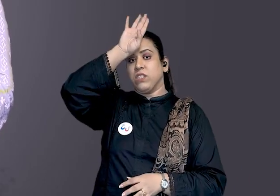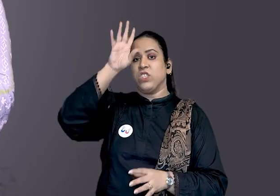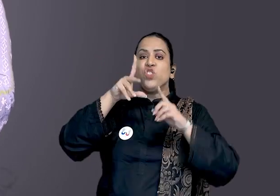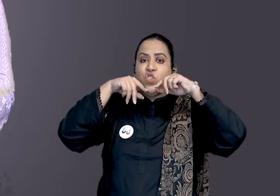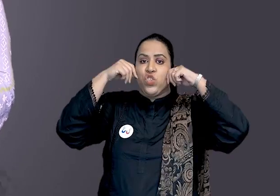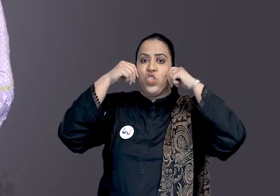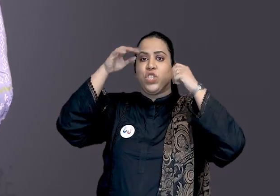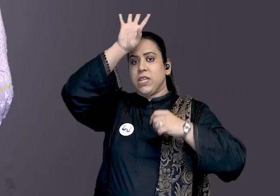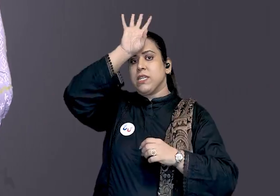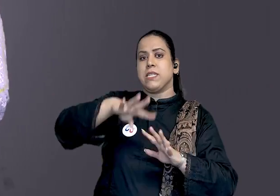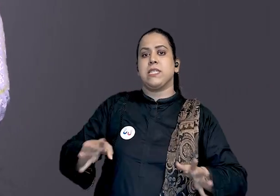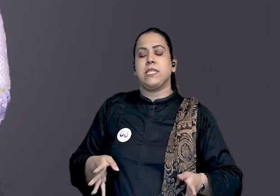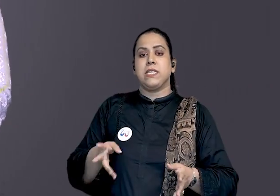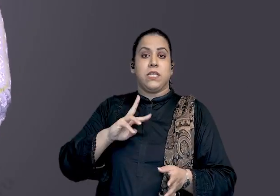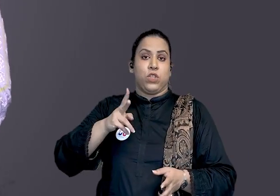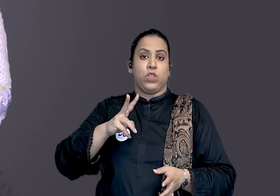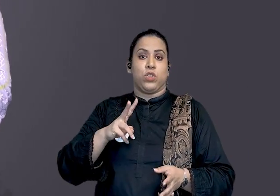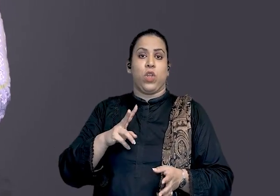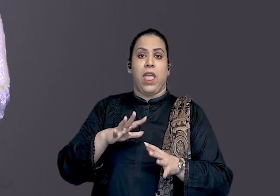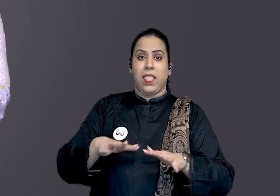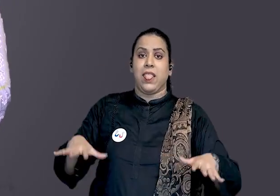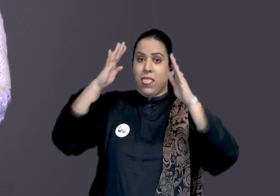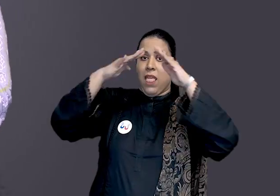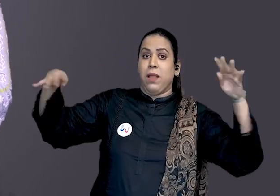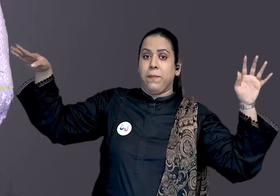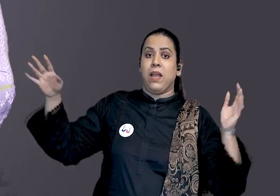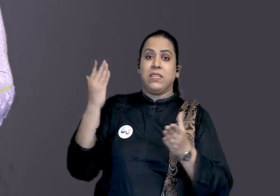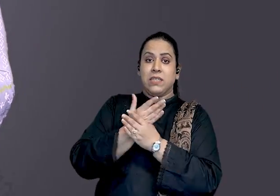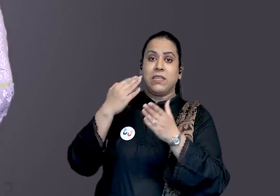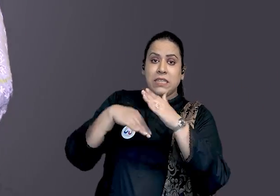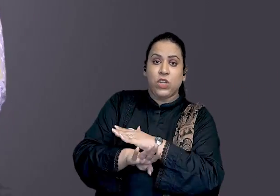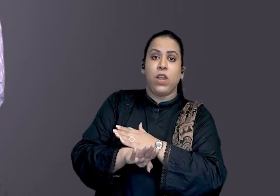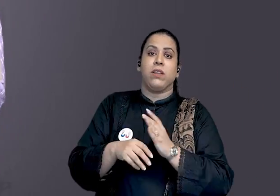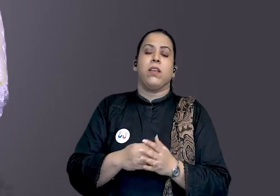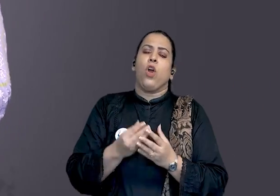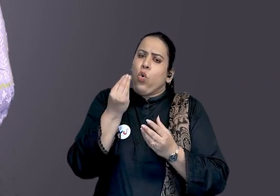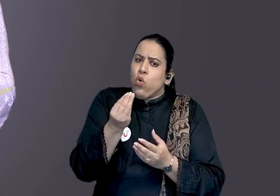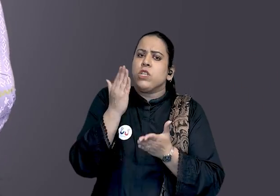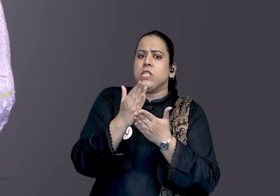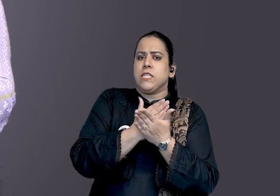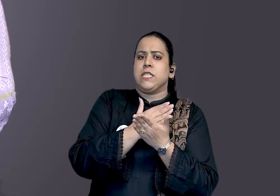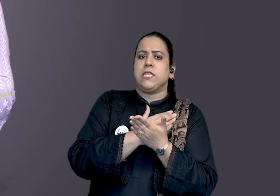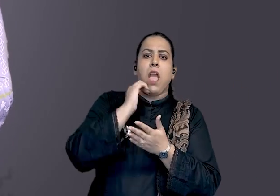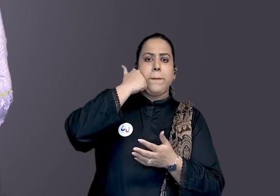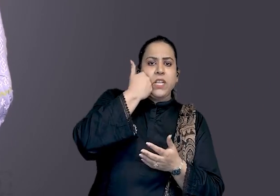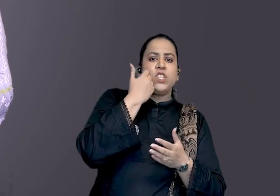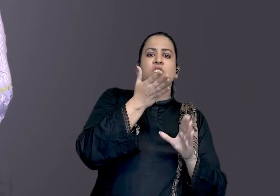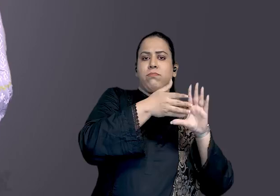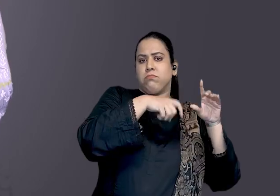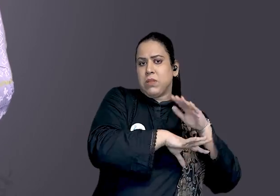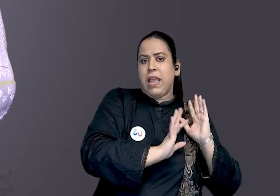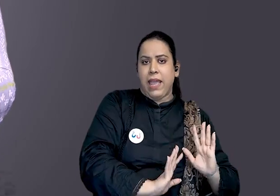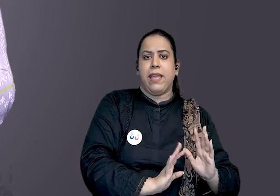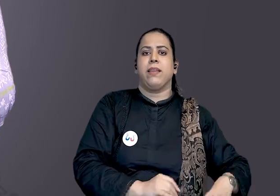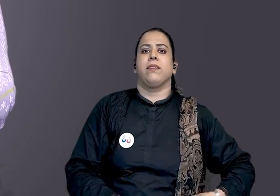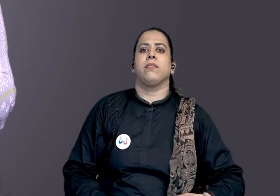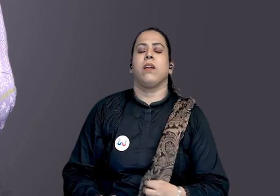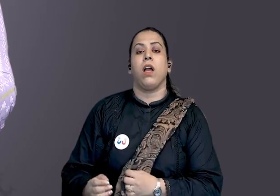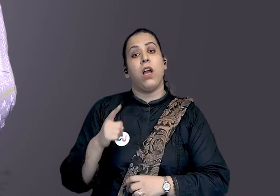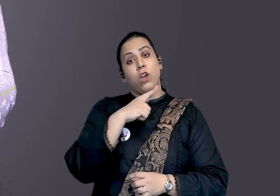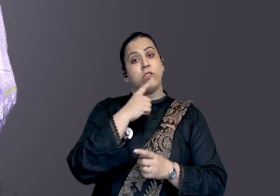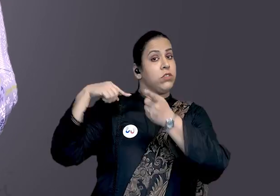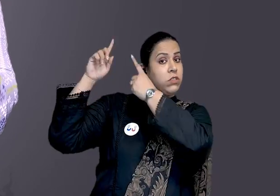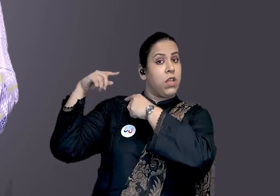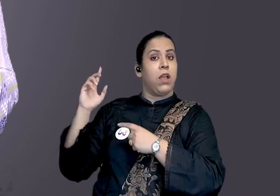گے کہ اس دور کی جو سرکاری زبان تھی وہ فارسی تھی، تو یہ بھی ریکارڈ ہمارا فارسی کا یہاں پر موجود ہے. اس کے ساتھ